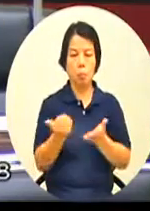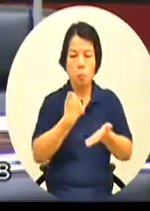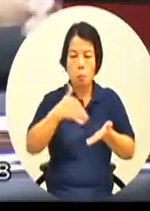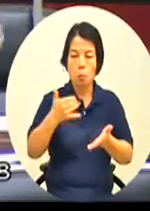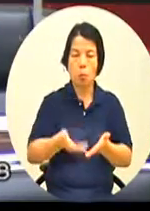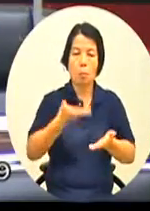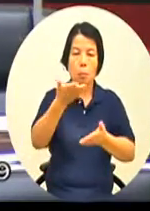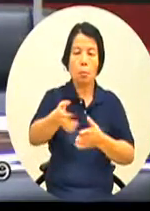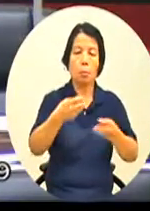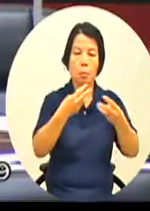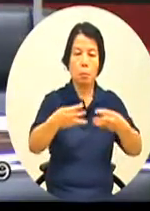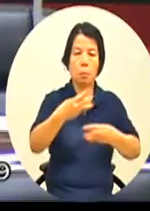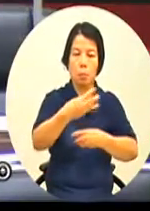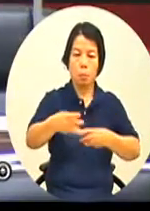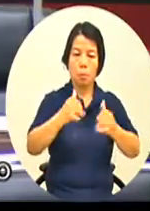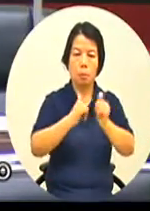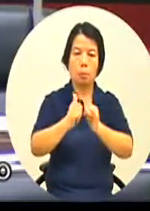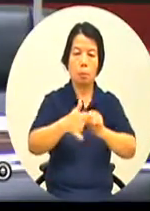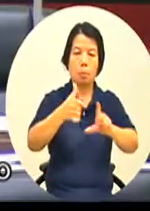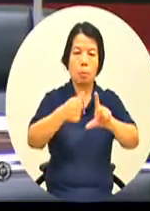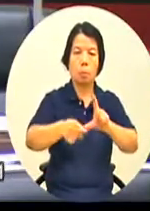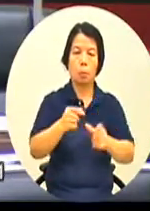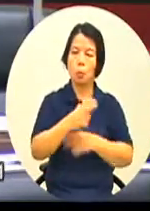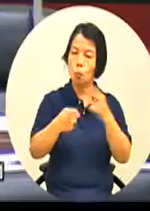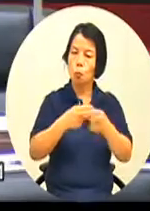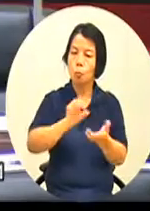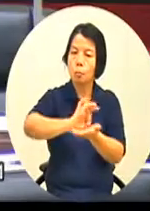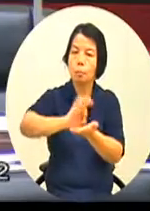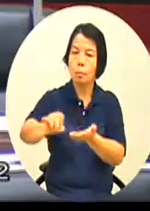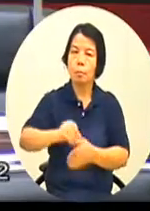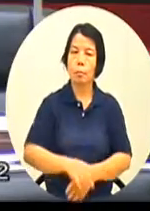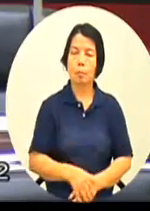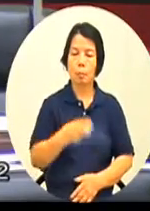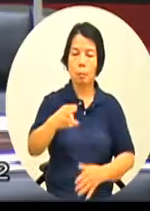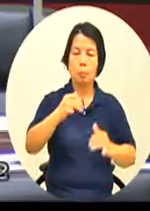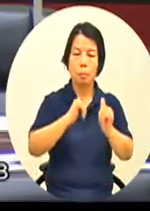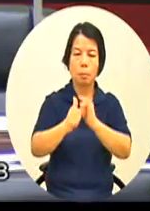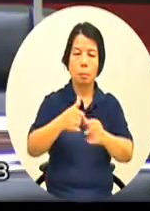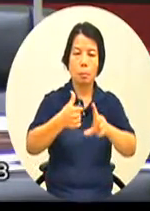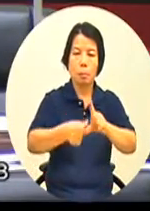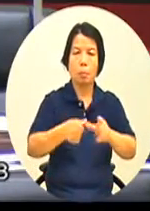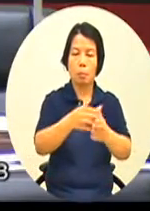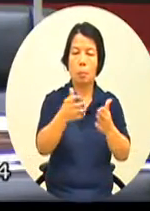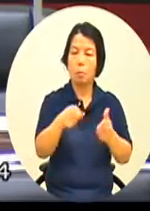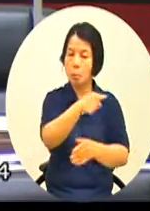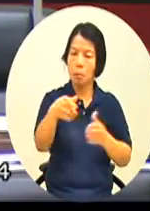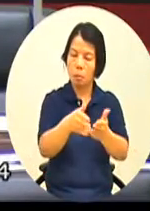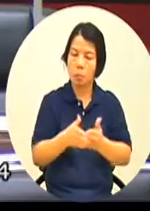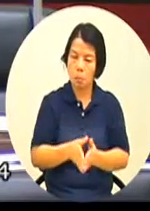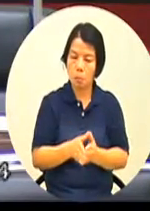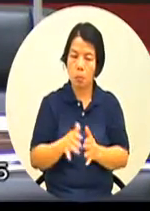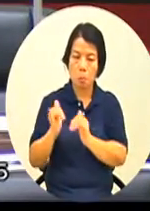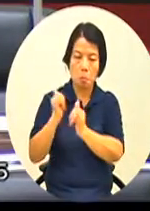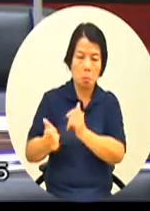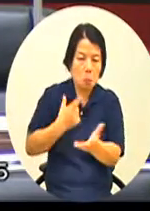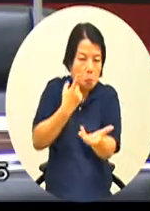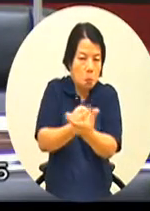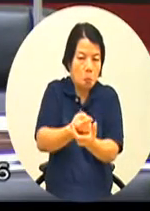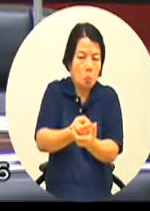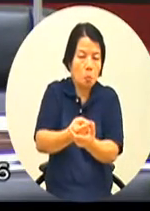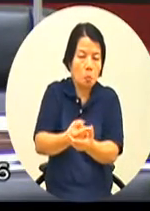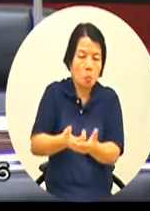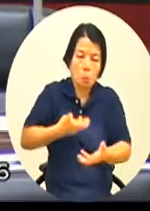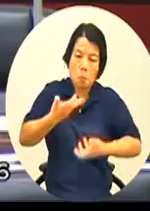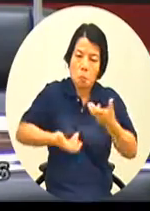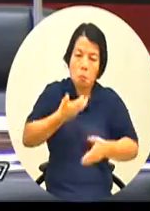三明区一区的人，哈、哦。啊，看要安怎去用？你认为恁三民区的人会足热络去参与啊？袂会啊？袂 会啊？ 你